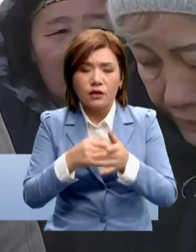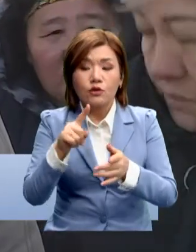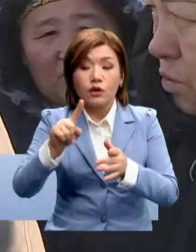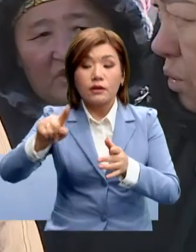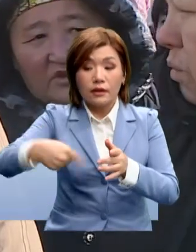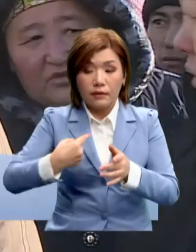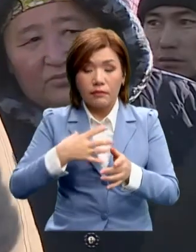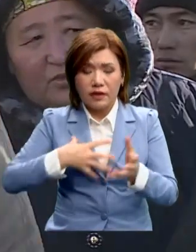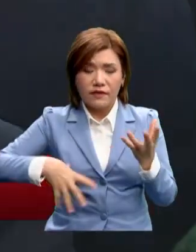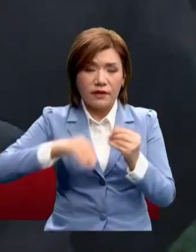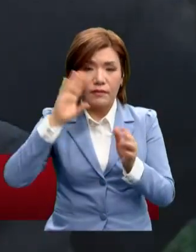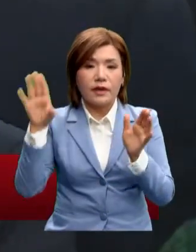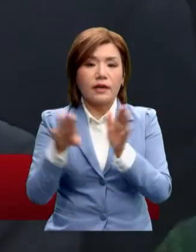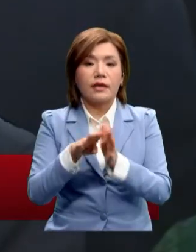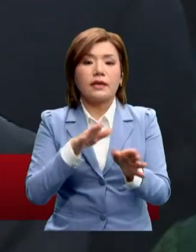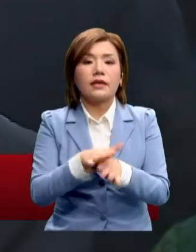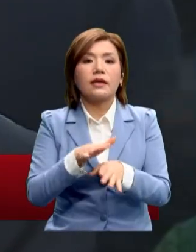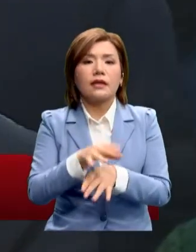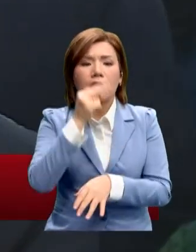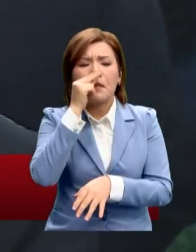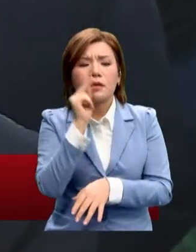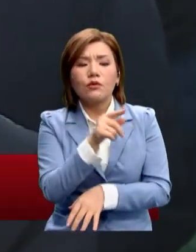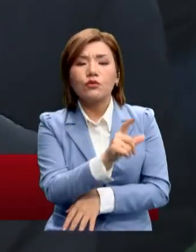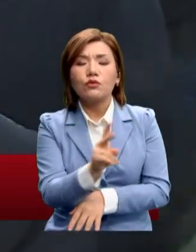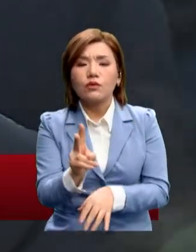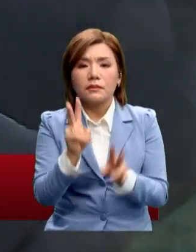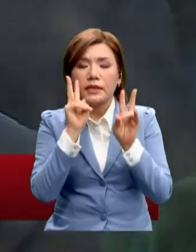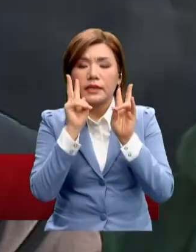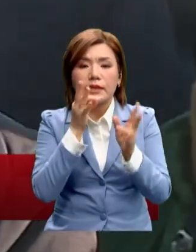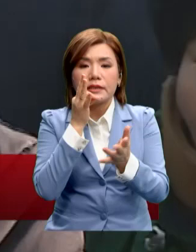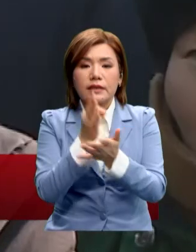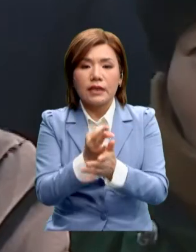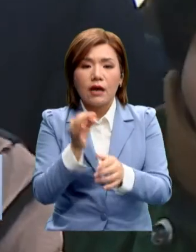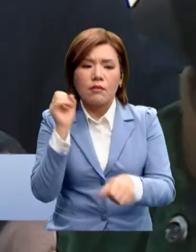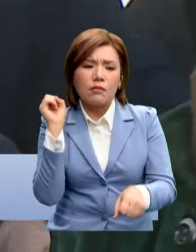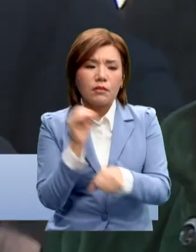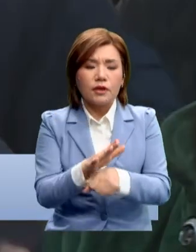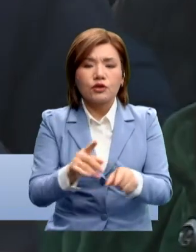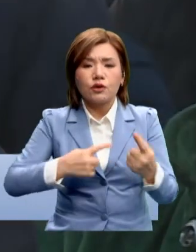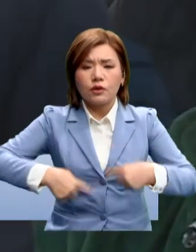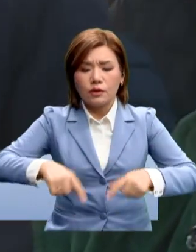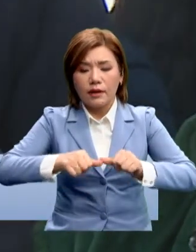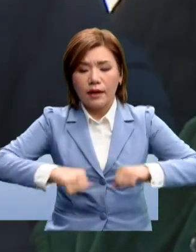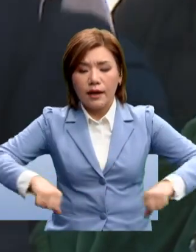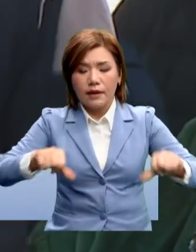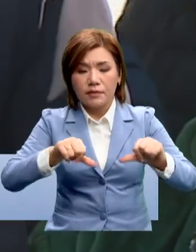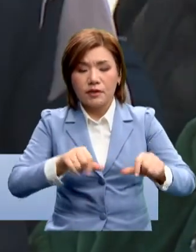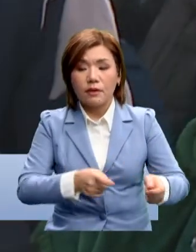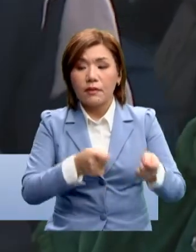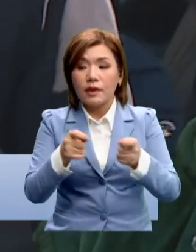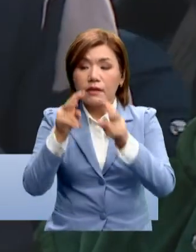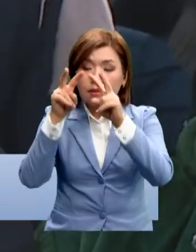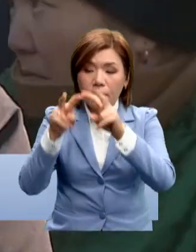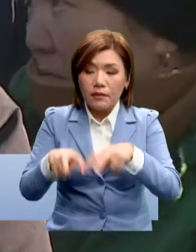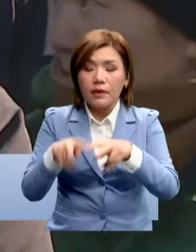сұрады олар? Біз соның бәрін жасадық. Қателік қазір мен айта алмаймын, өйткені біз қазір бір шығар. Мен бүкіл комиссияның бәрін ішіне кіргіздім.